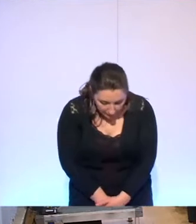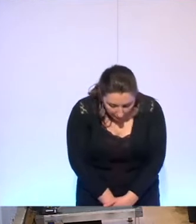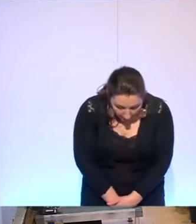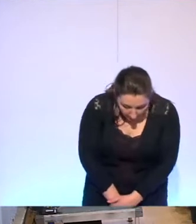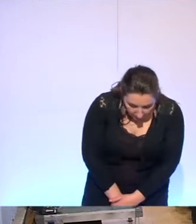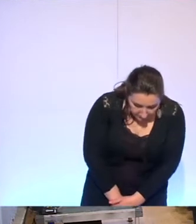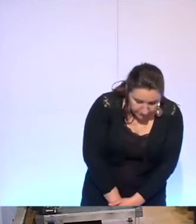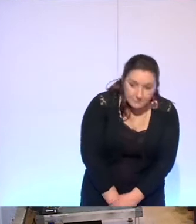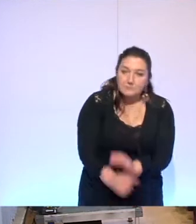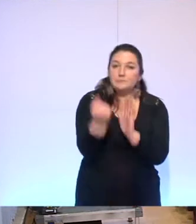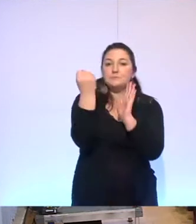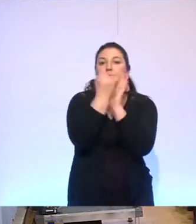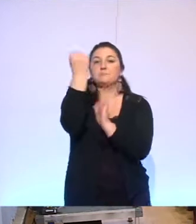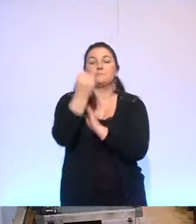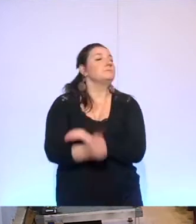Pour.